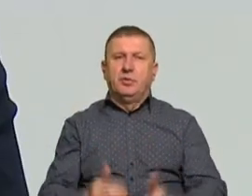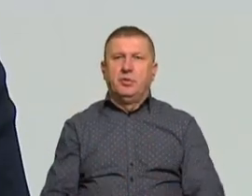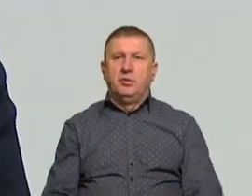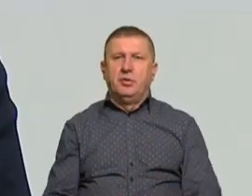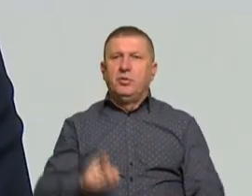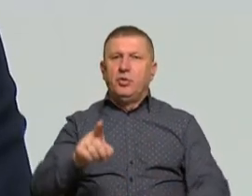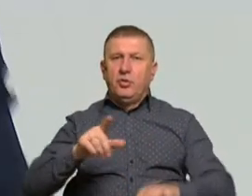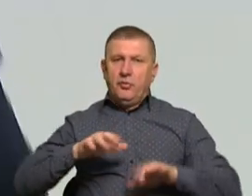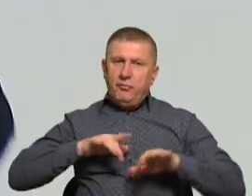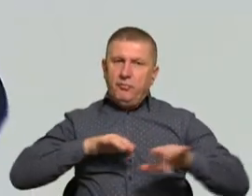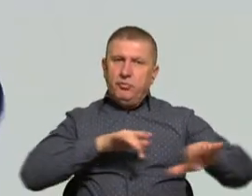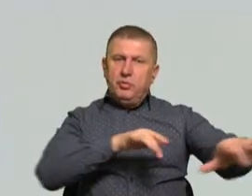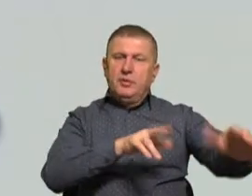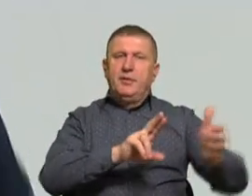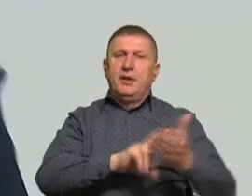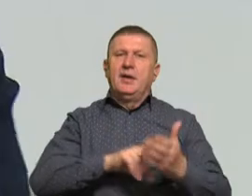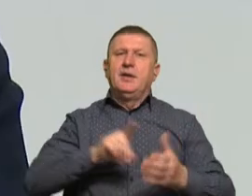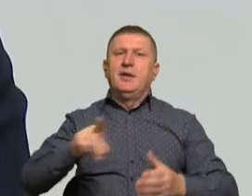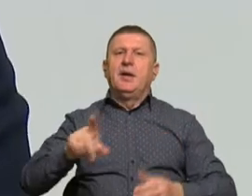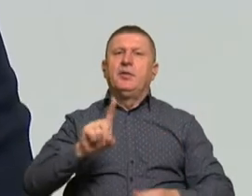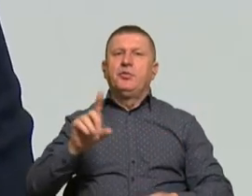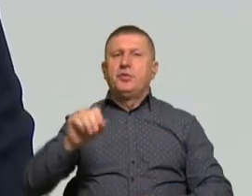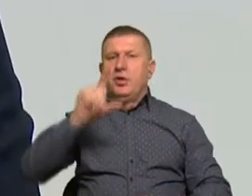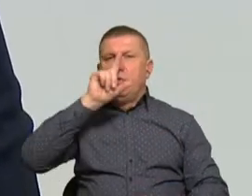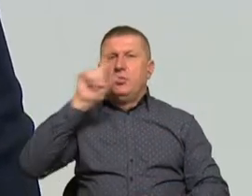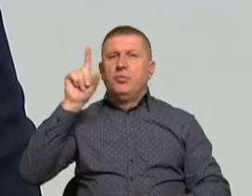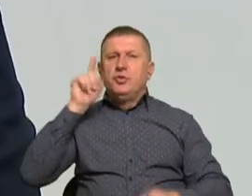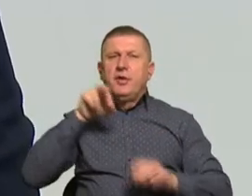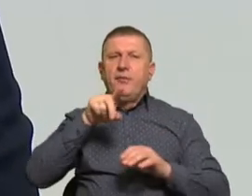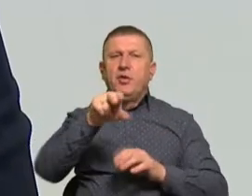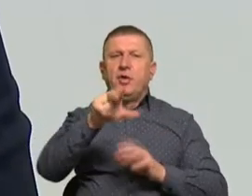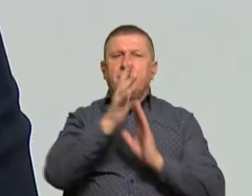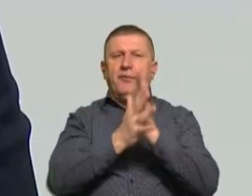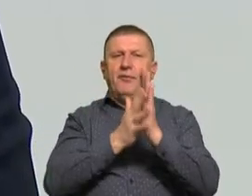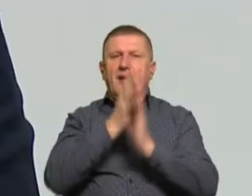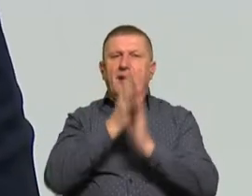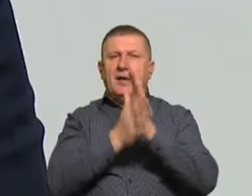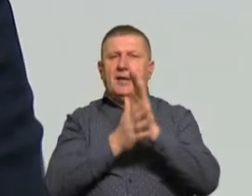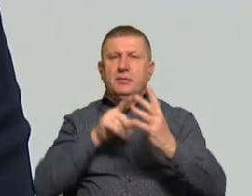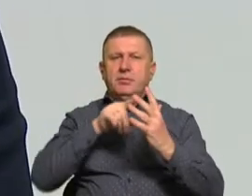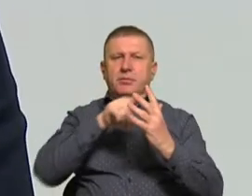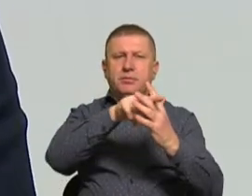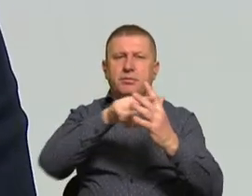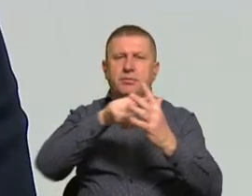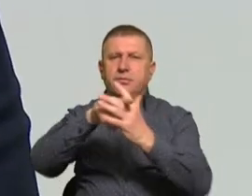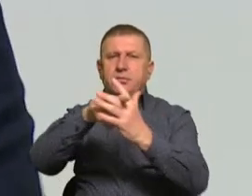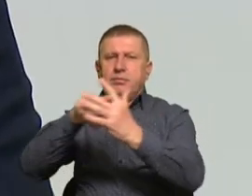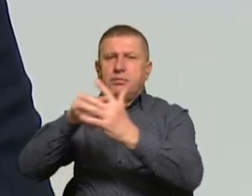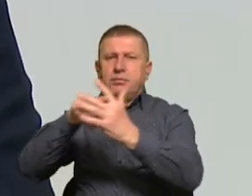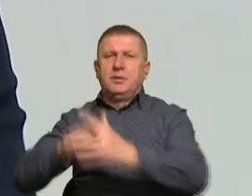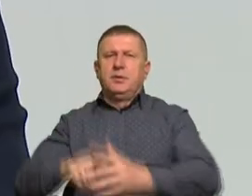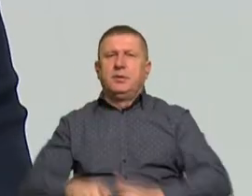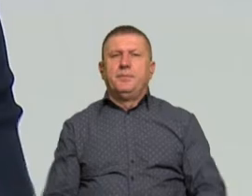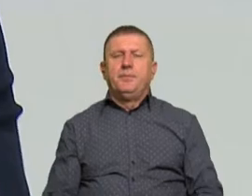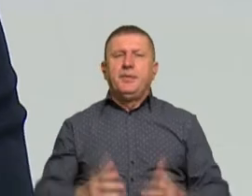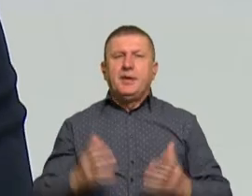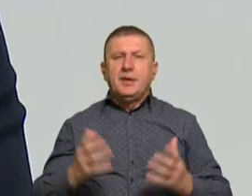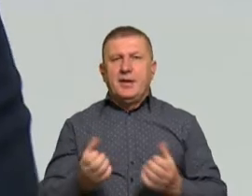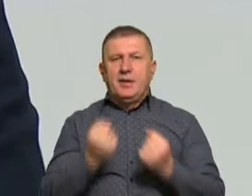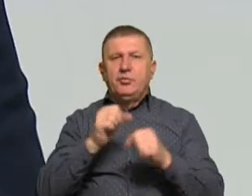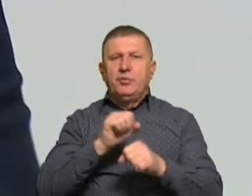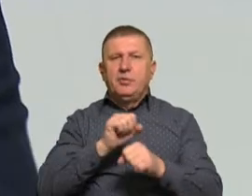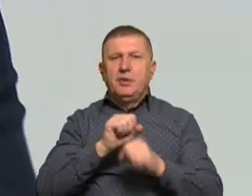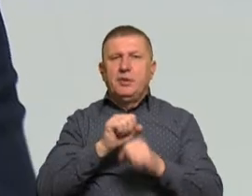wpływa też na to, że deweloperzy nam już wchodzą po prostu w tereny leśne. No i to nie może tak być. Ratunkiem na to byłby